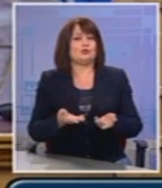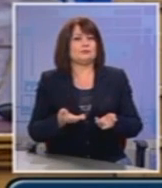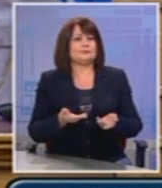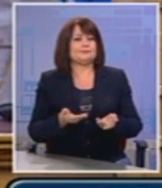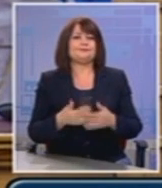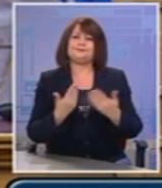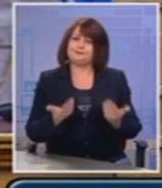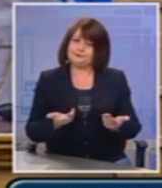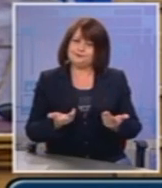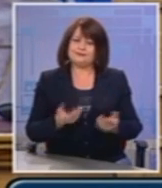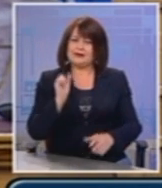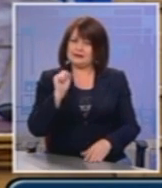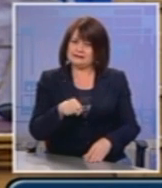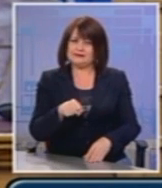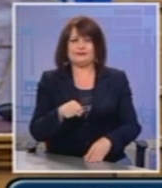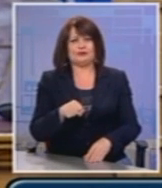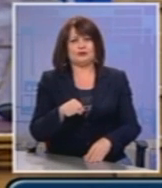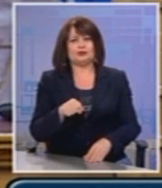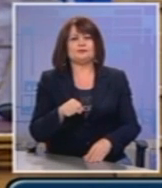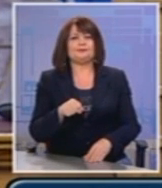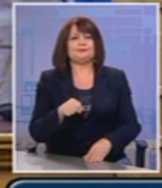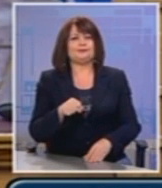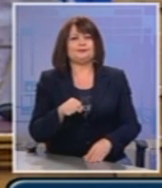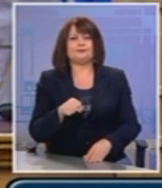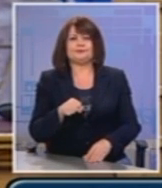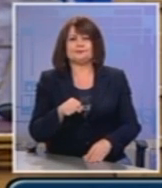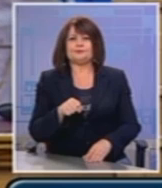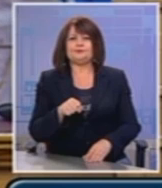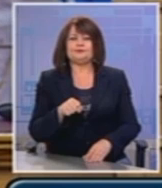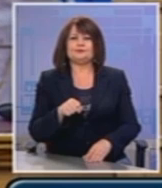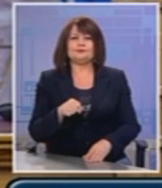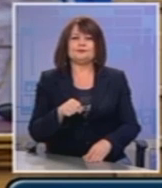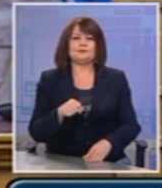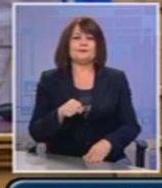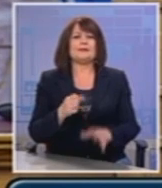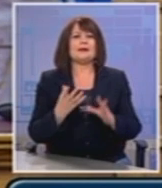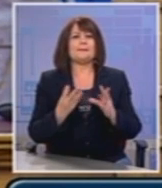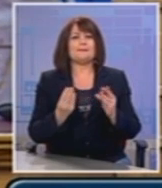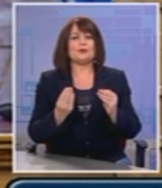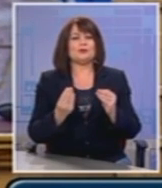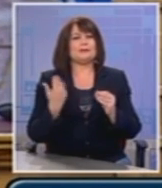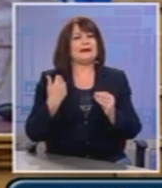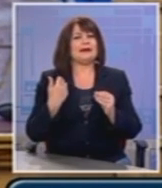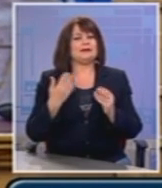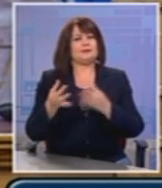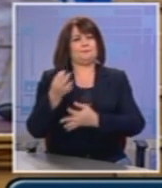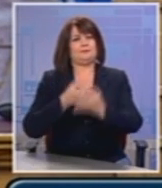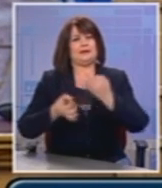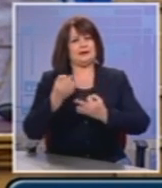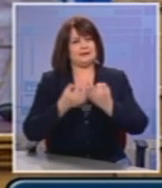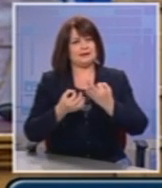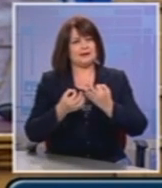αλλά συμφωνώ πάρα πολύ με την ομιλήτρια που προηγήθηκε